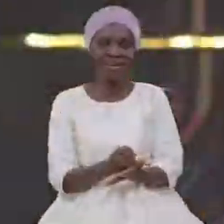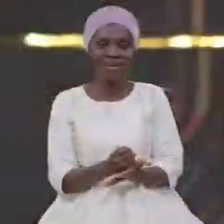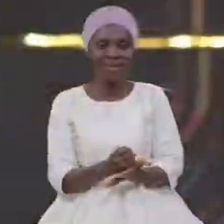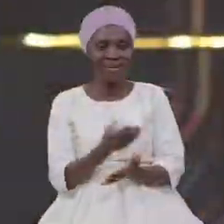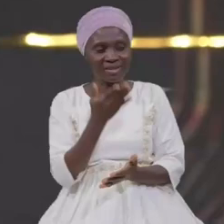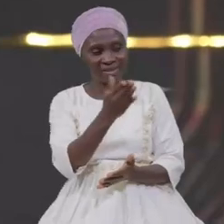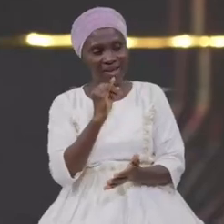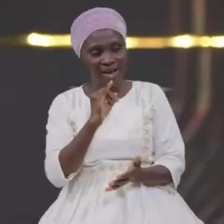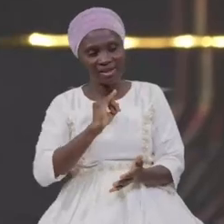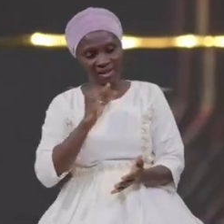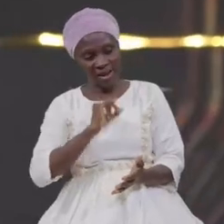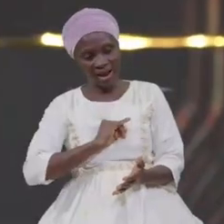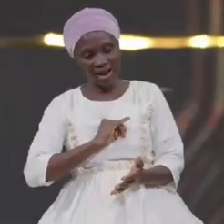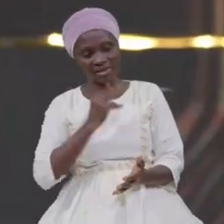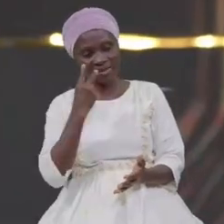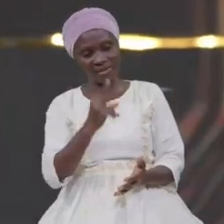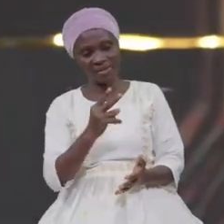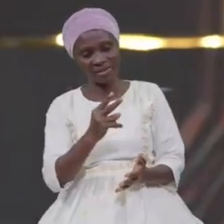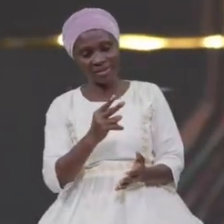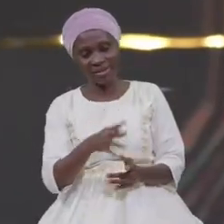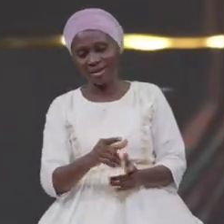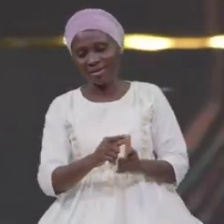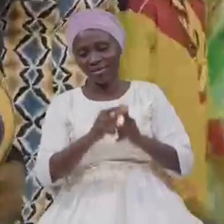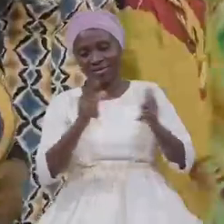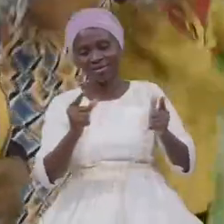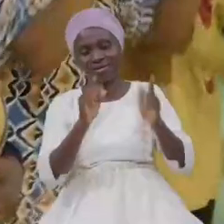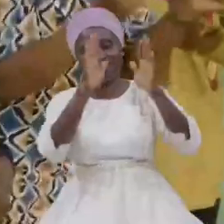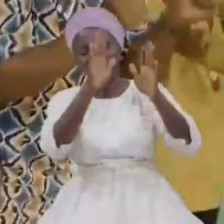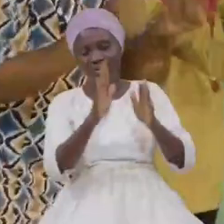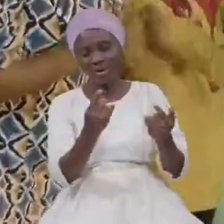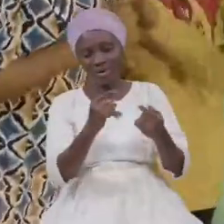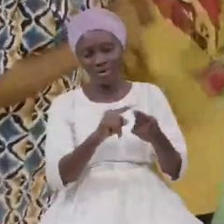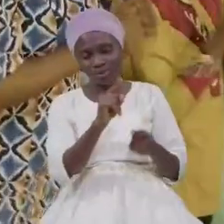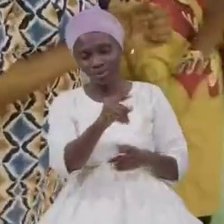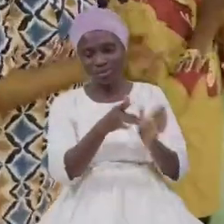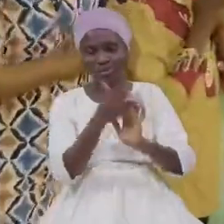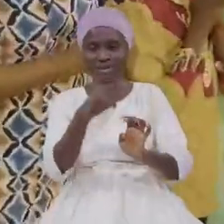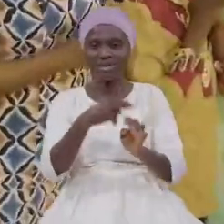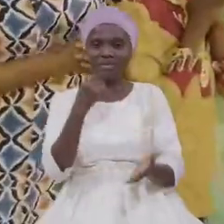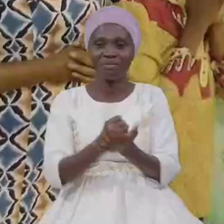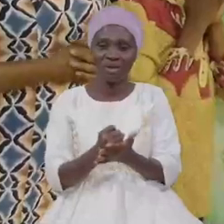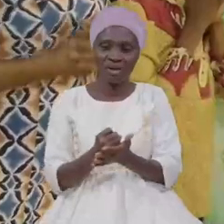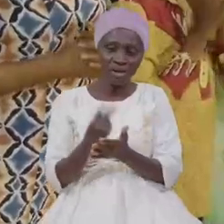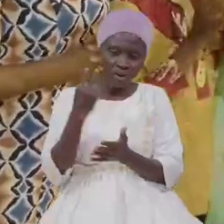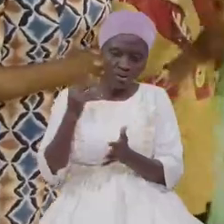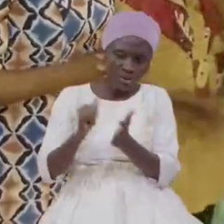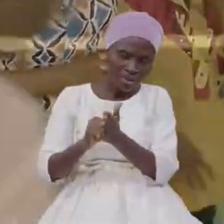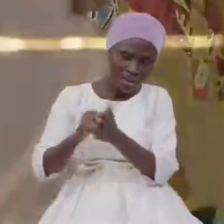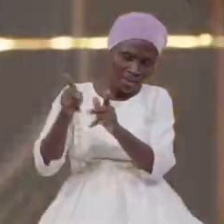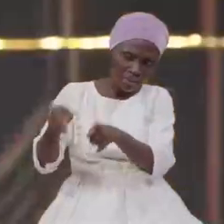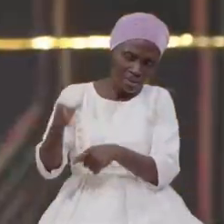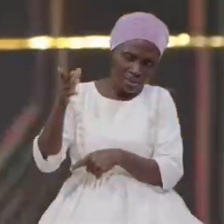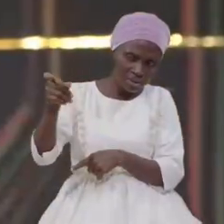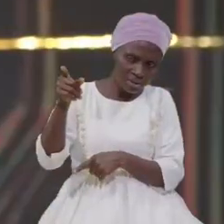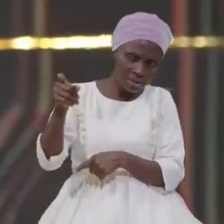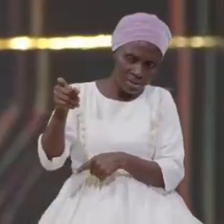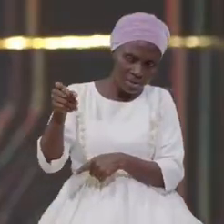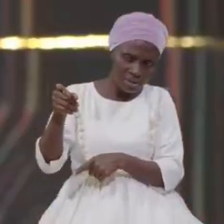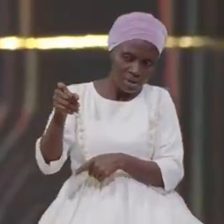vois les merveilles surnaturelles venant pour toi. Ce monsieur là-bas,